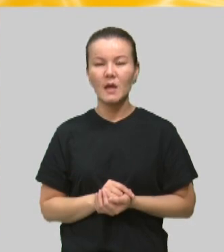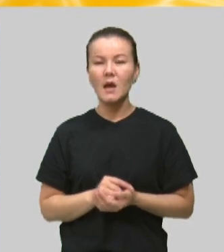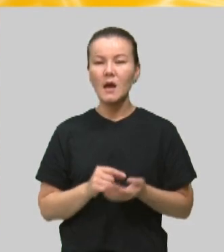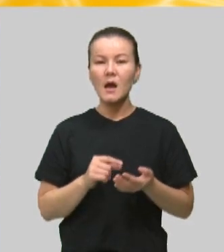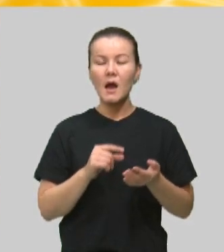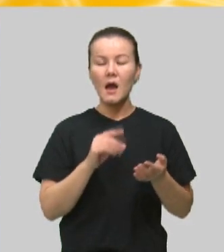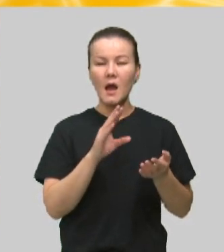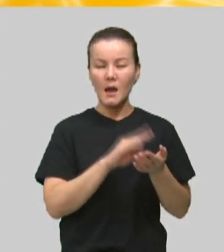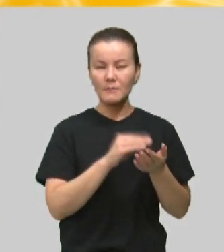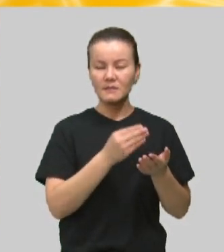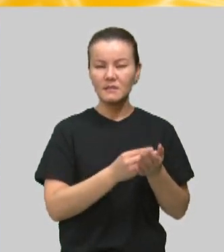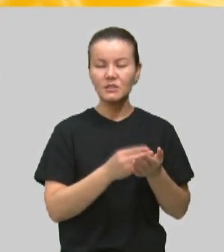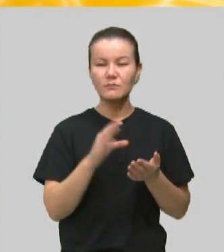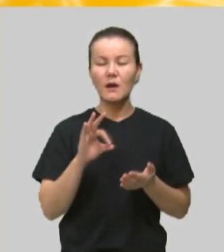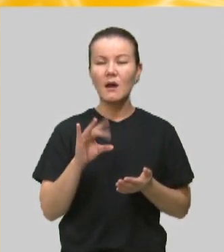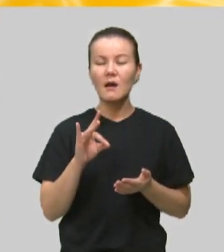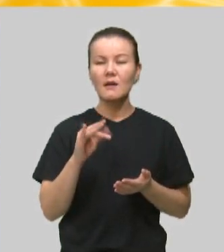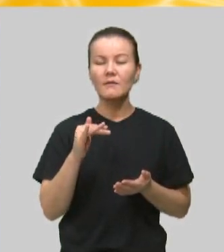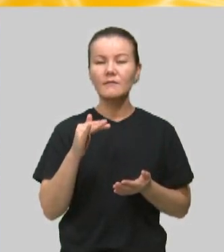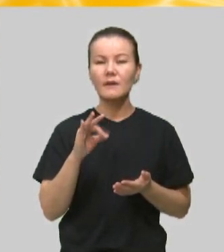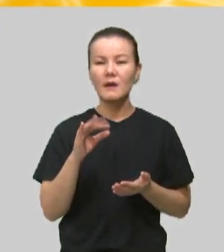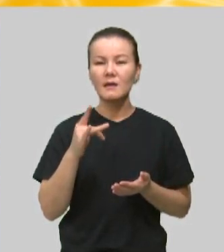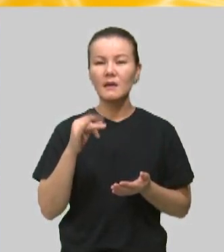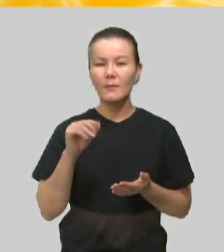Обозначим орфограммы.